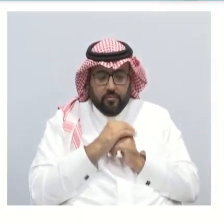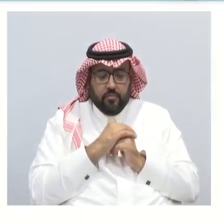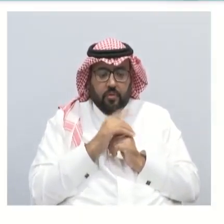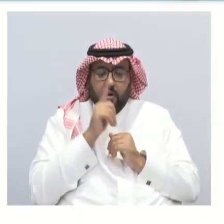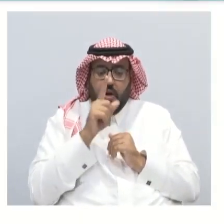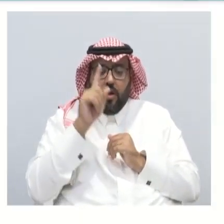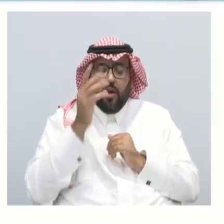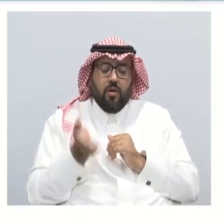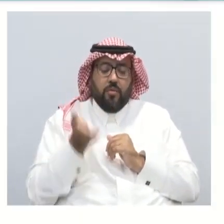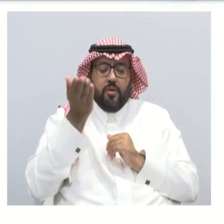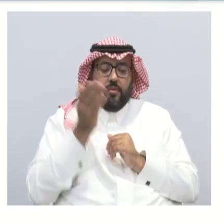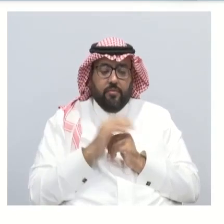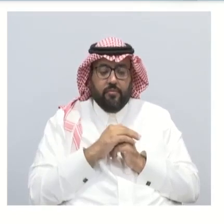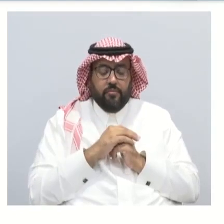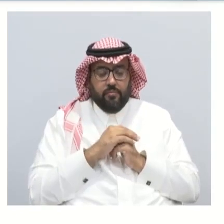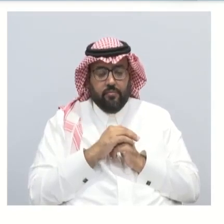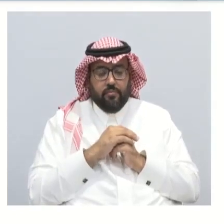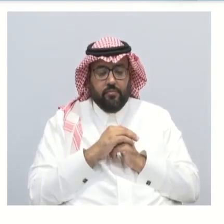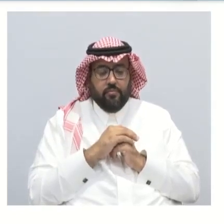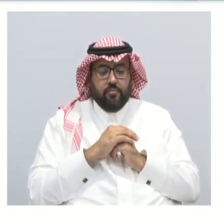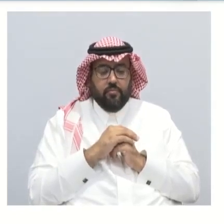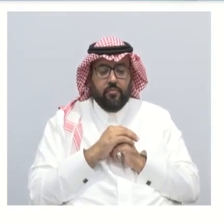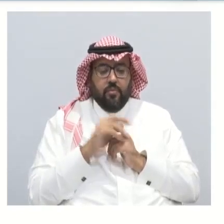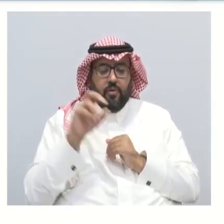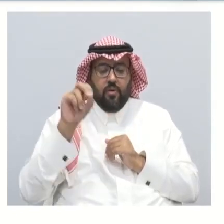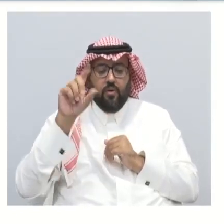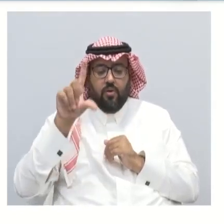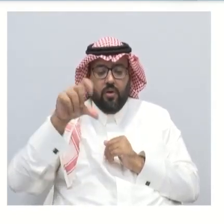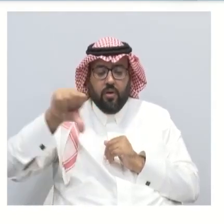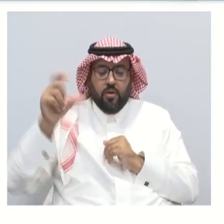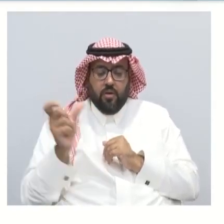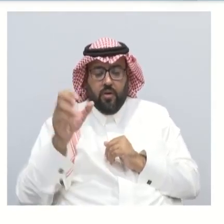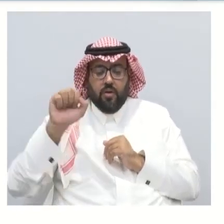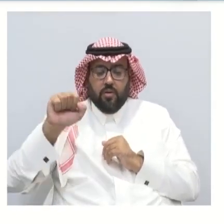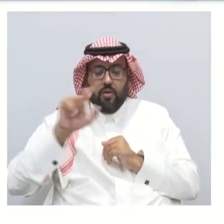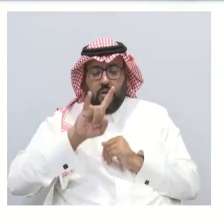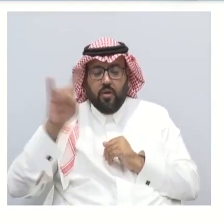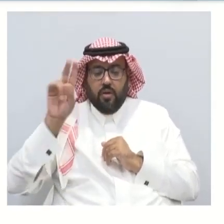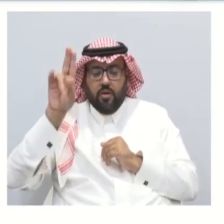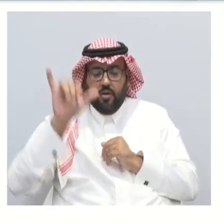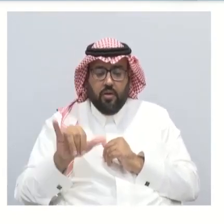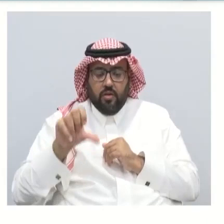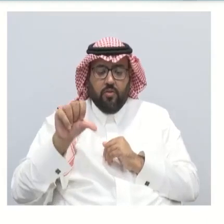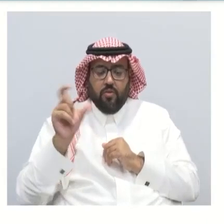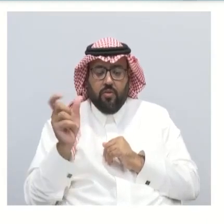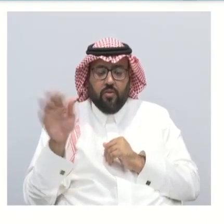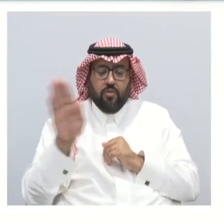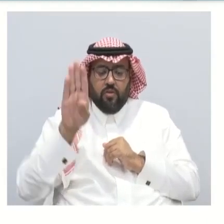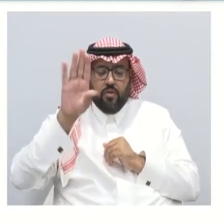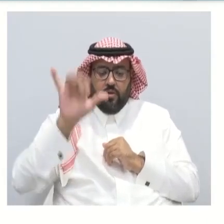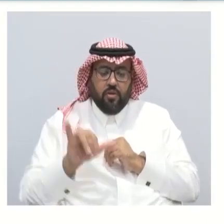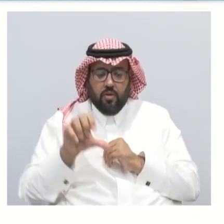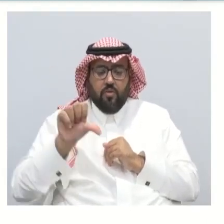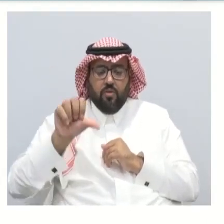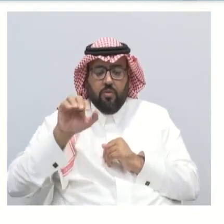يقول الله جل وعلا في هذا التوحيد توحيد الالوهيه قل ان صلاتي ونسكي ومحياي